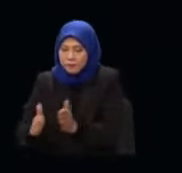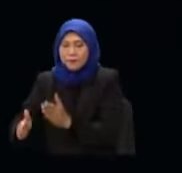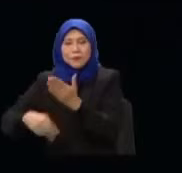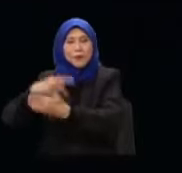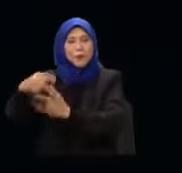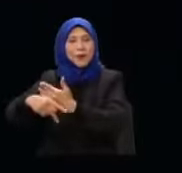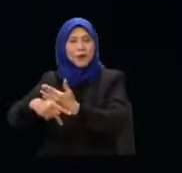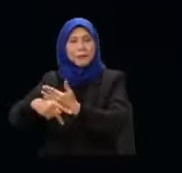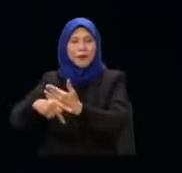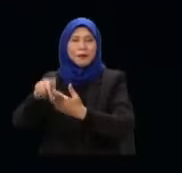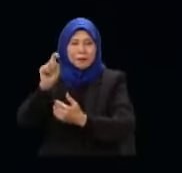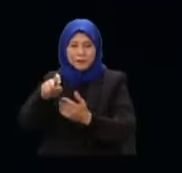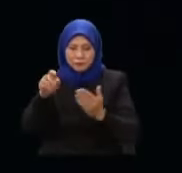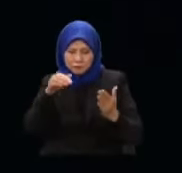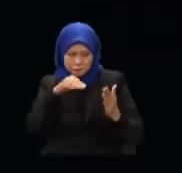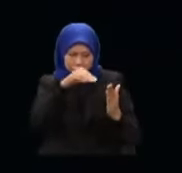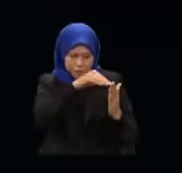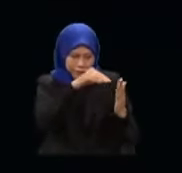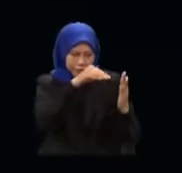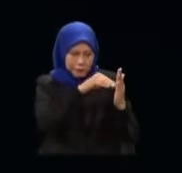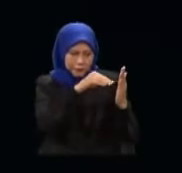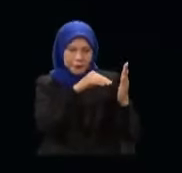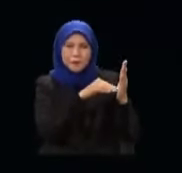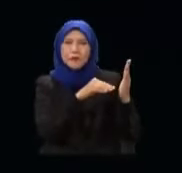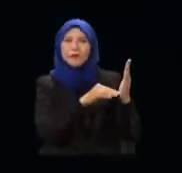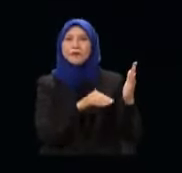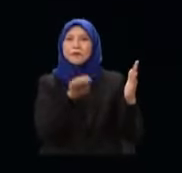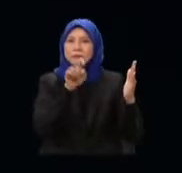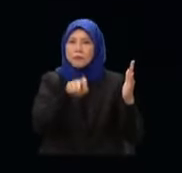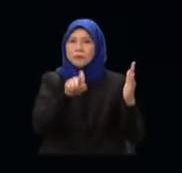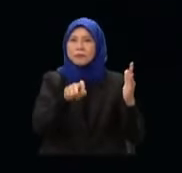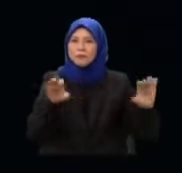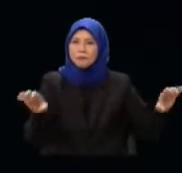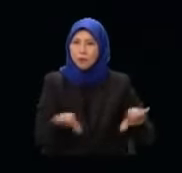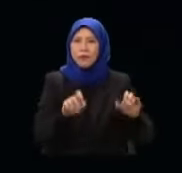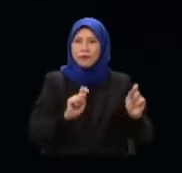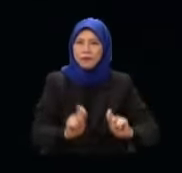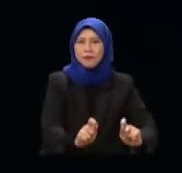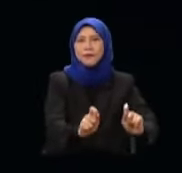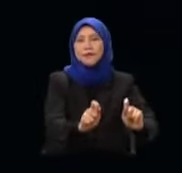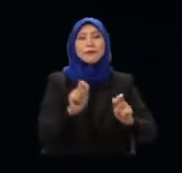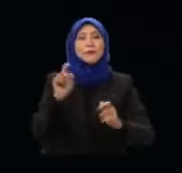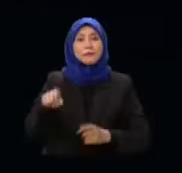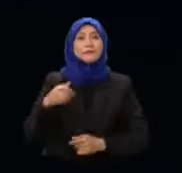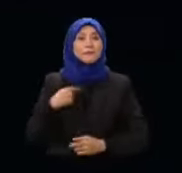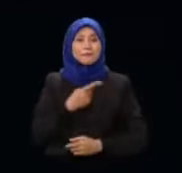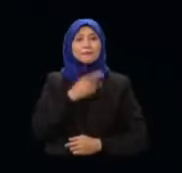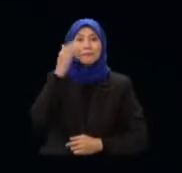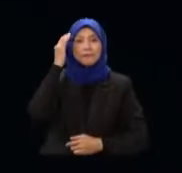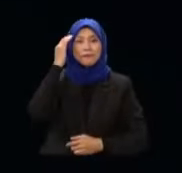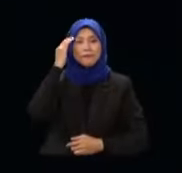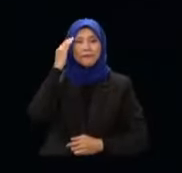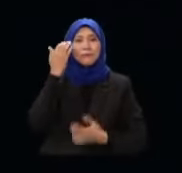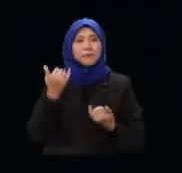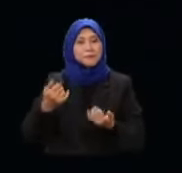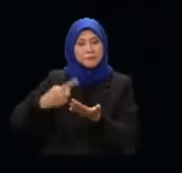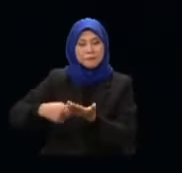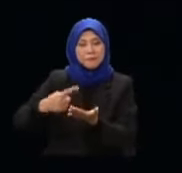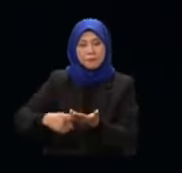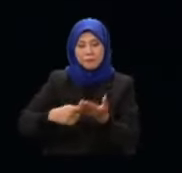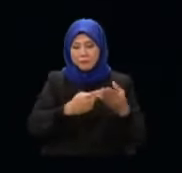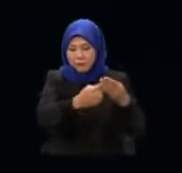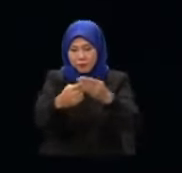Letakkan secara kemas dan teratur dari segi pelaksanaan walaupun kita tahu beliau kita membicarakan soal